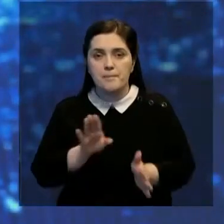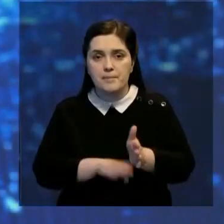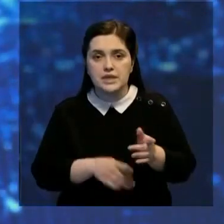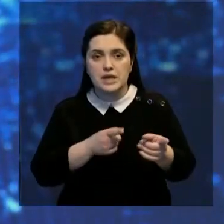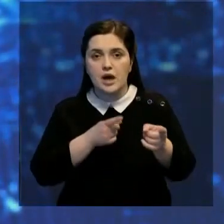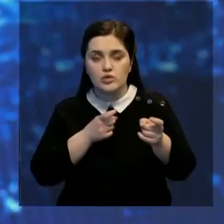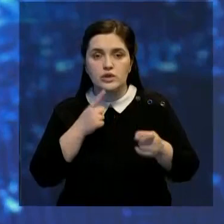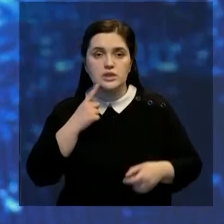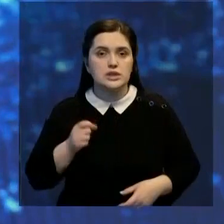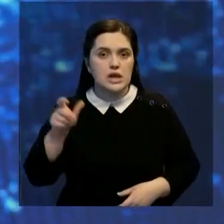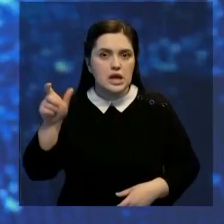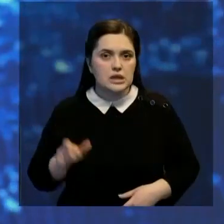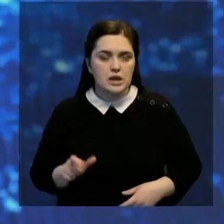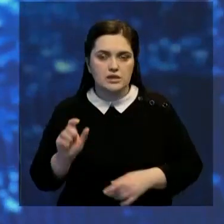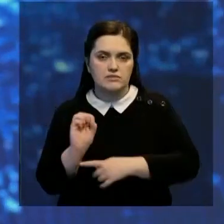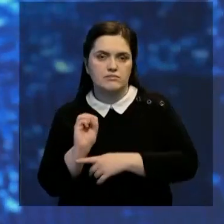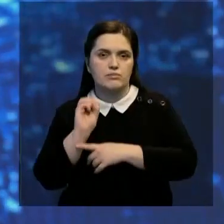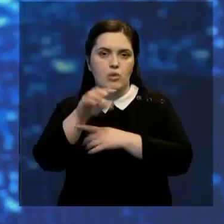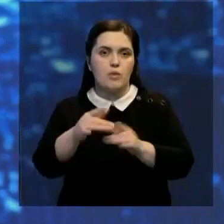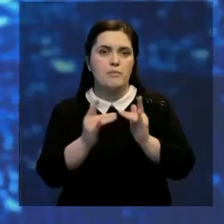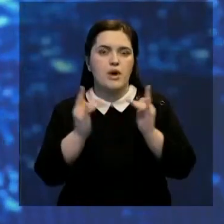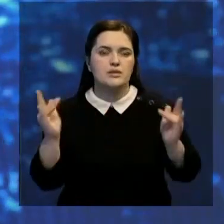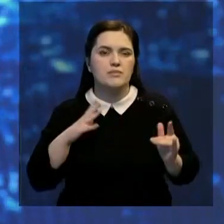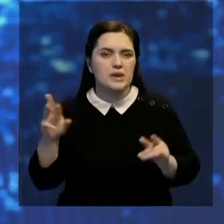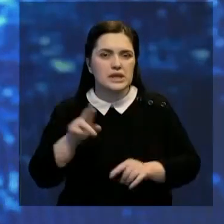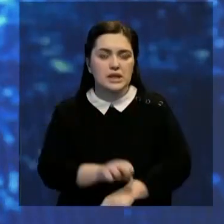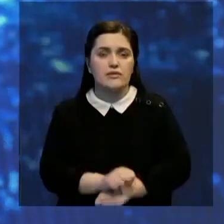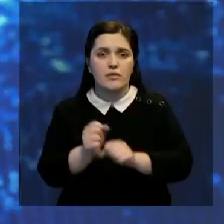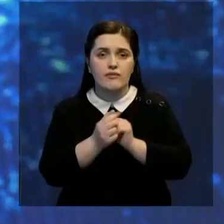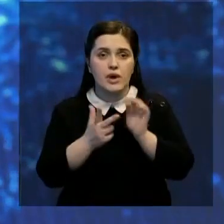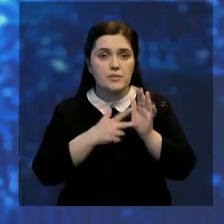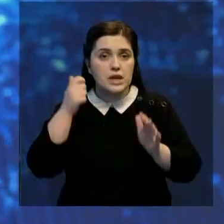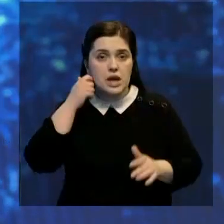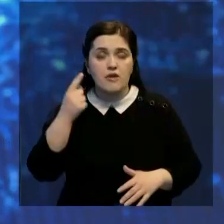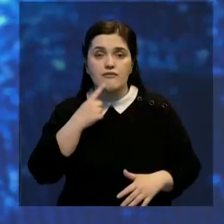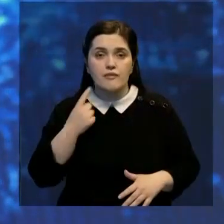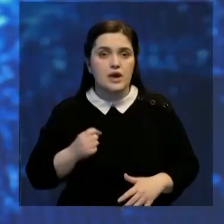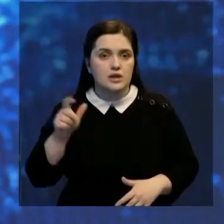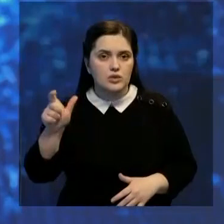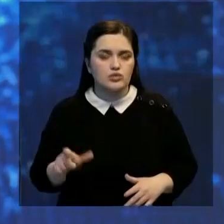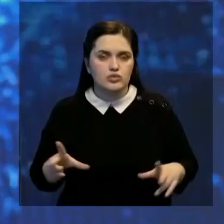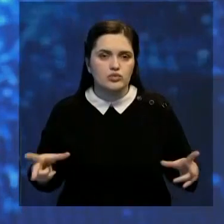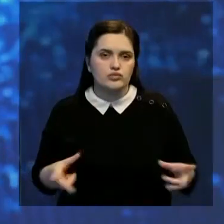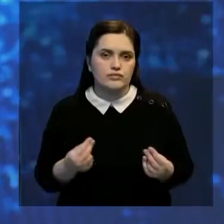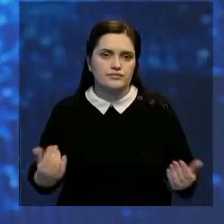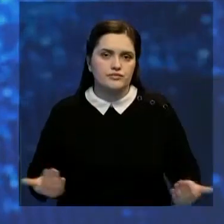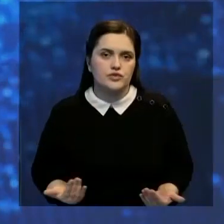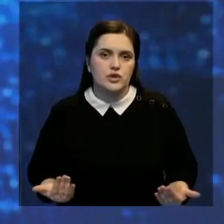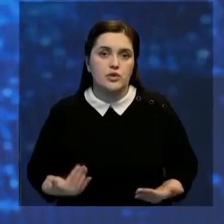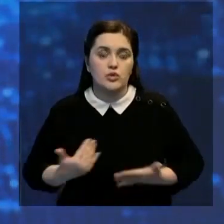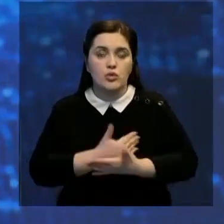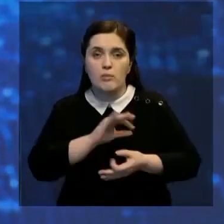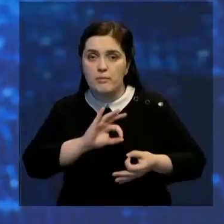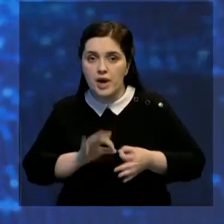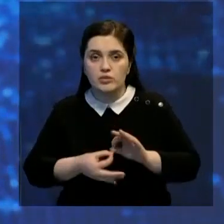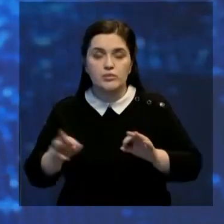Безоружного солдата сбросили с моста во время январских событий. 18-летний военнослужащий чудом остался жив. Новыми подробностями